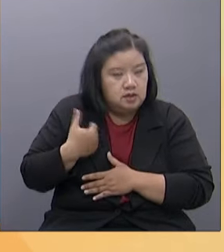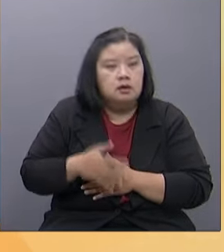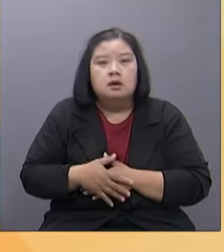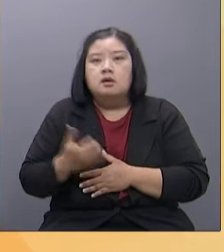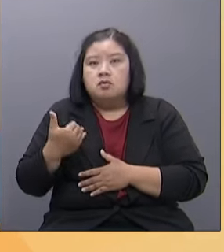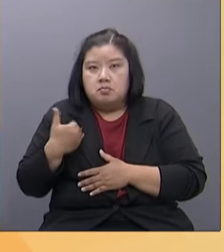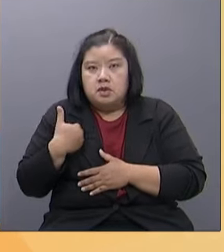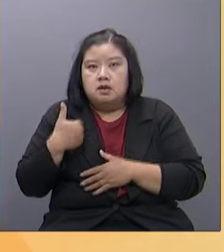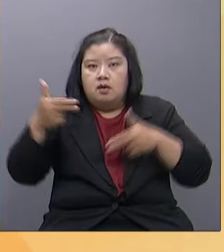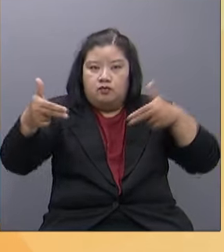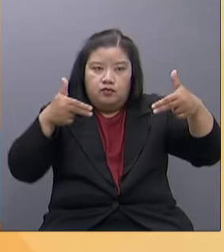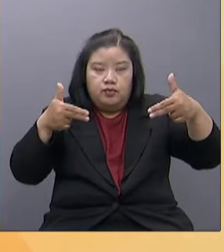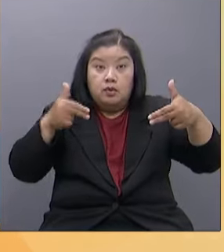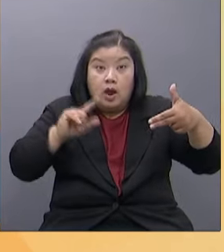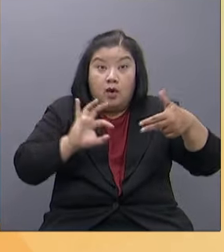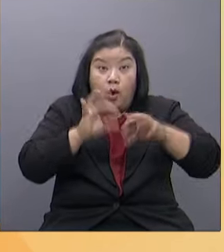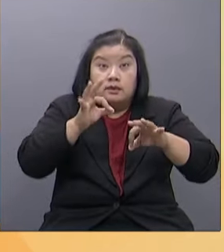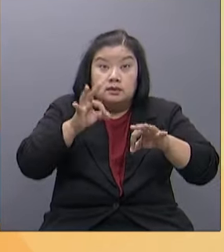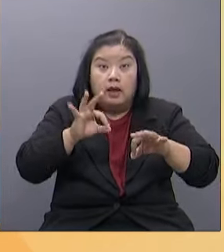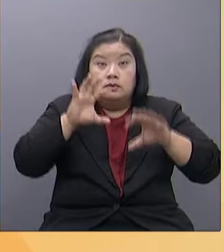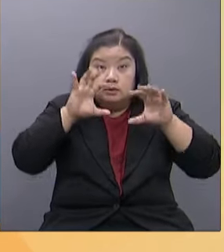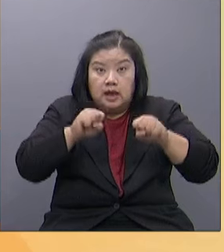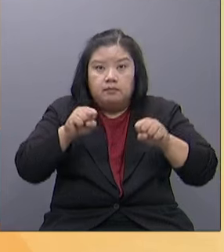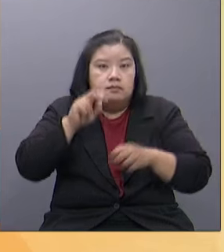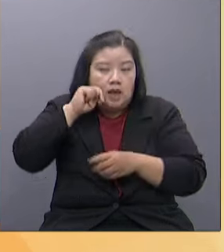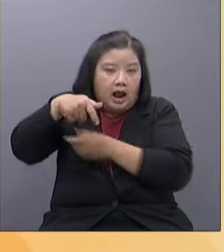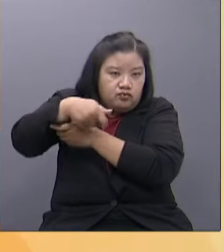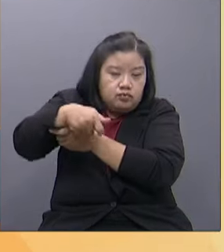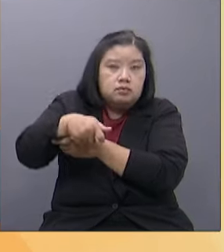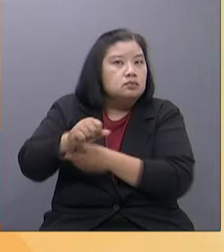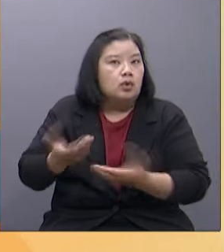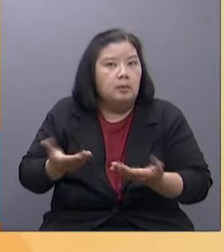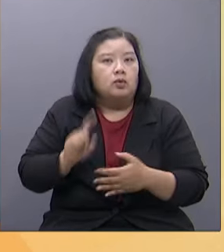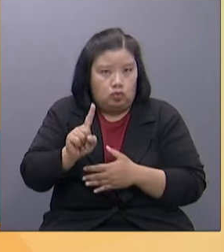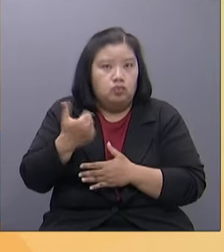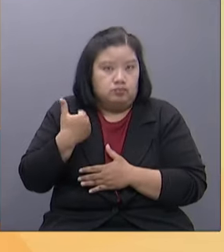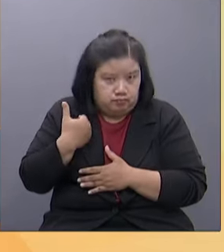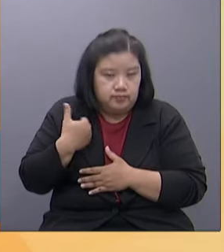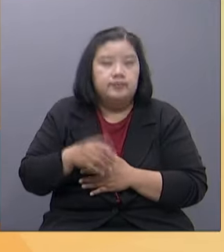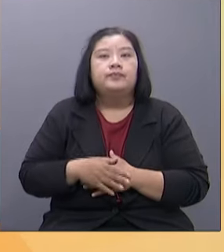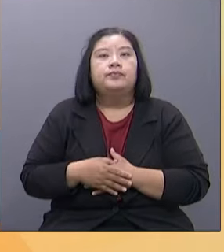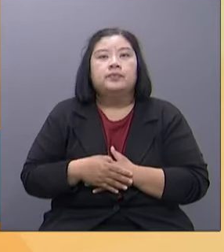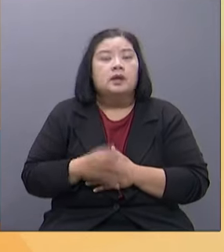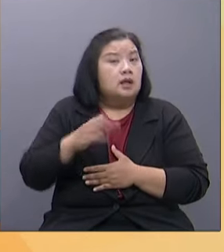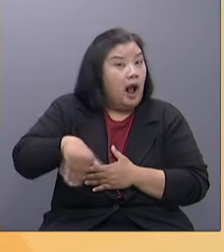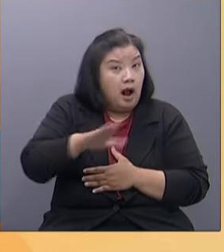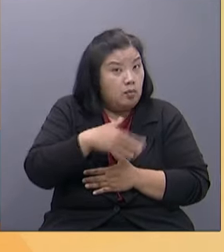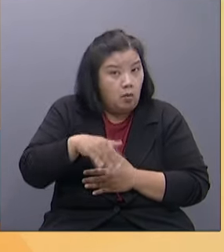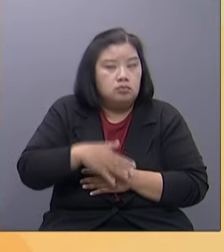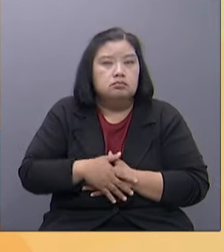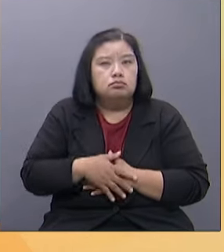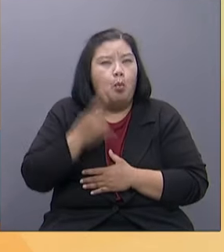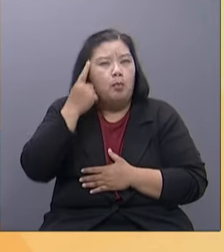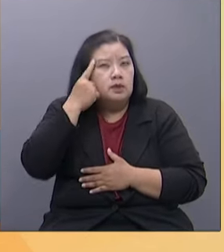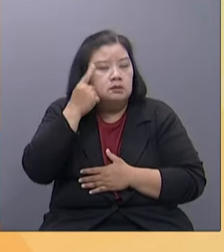ไฟยังไงนะครับนะฮะเป็นต้นนะครับแล้วก็ที่สำคัญคือผมเชื่อว่าอาคารหลังเยนะครับไม่ได้